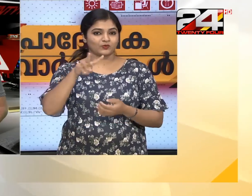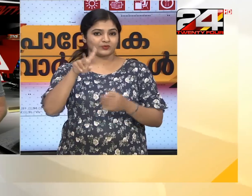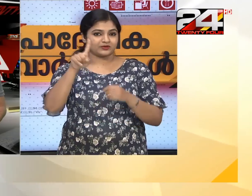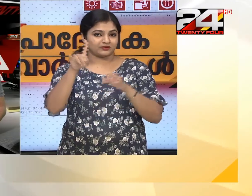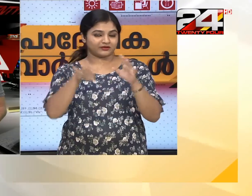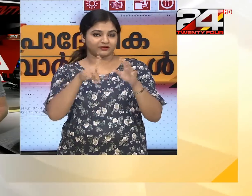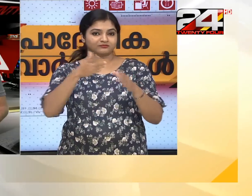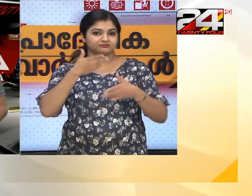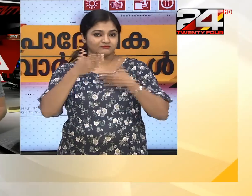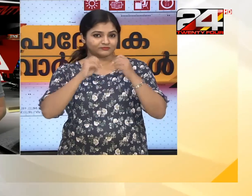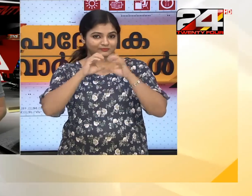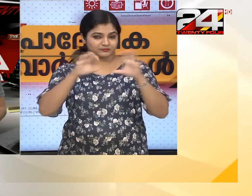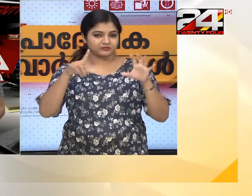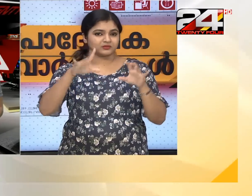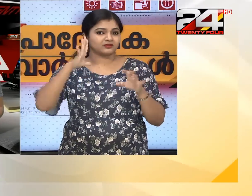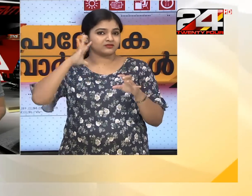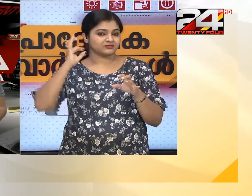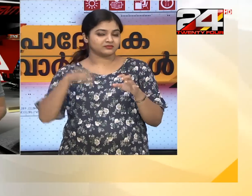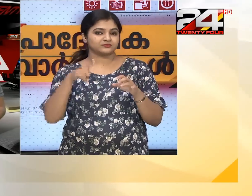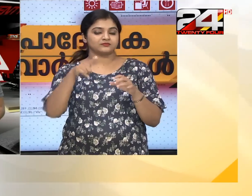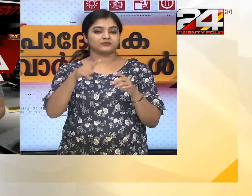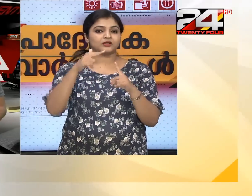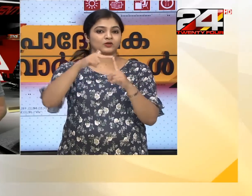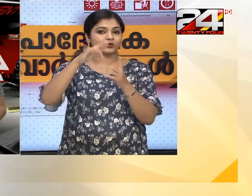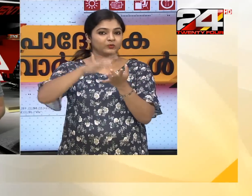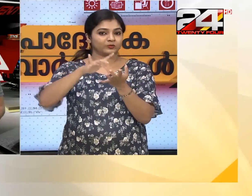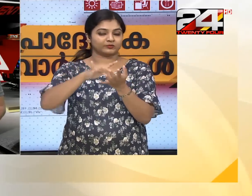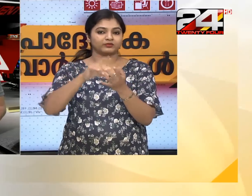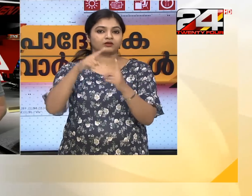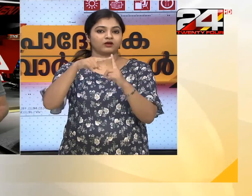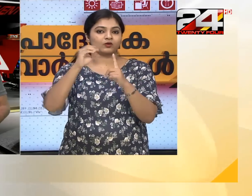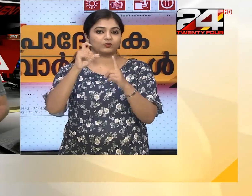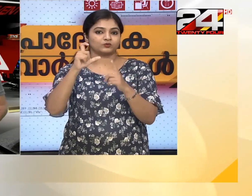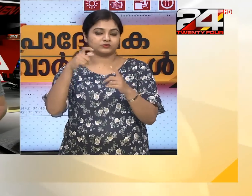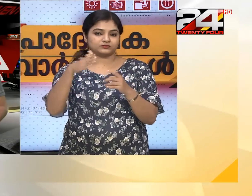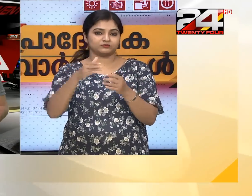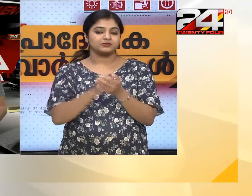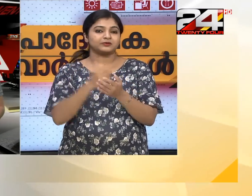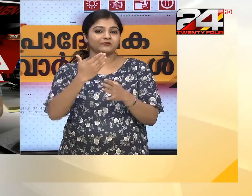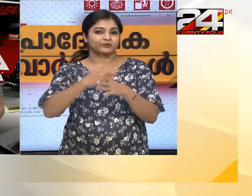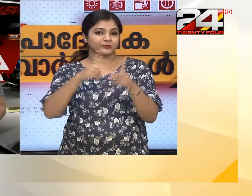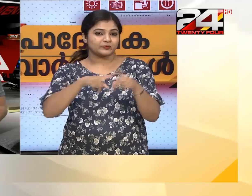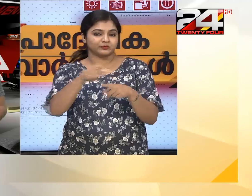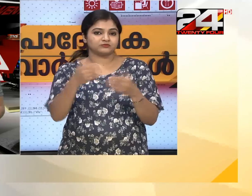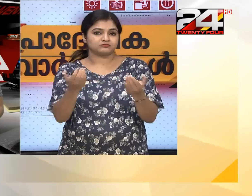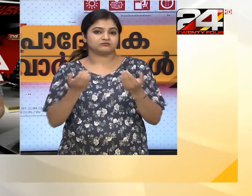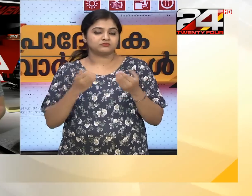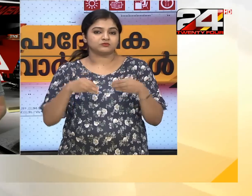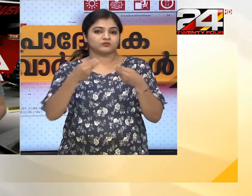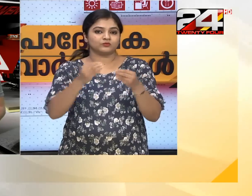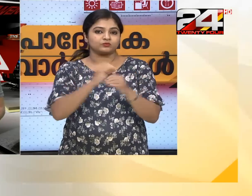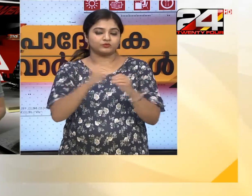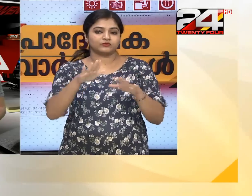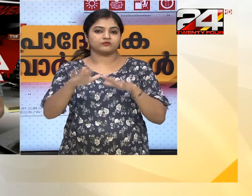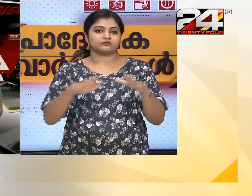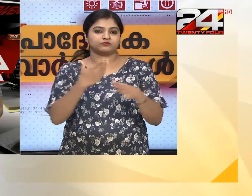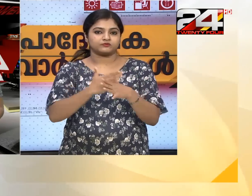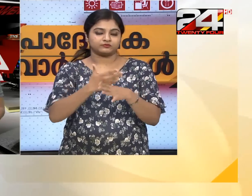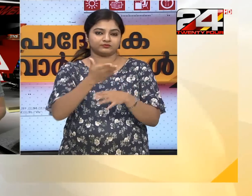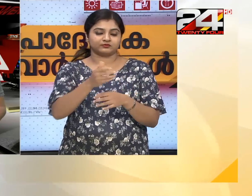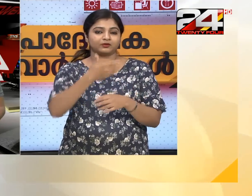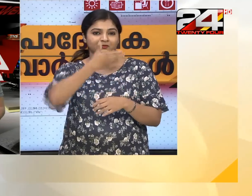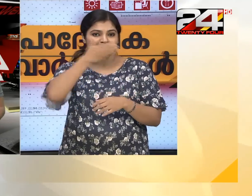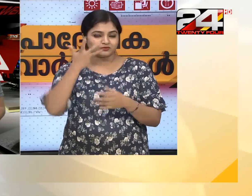കോവിഡ് 19 നിർദ്ദേശങ്ങൾ അവഗണിച്ച് ഇരുമ്പനം IOC ജീവനക്കാർക്ക് സുരക്ഷ ഉറപ്പുവരുത്താതെയാണ് പ്രവർത്തിക്കുന്നത്. മാസ്കോ